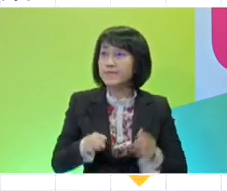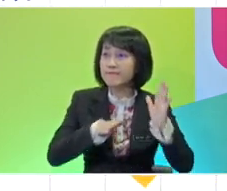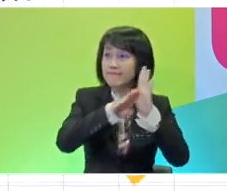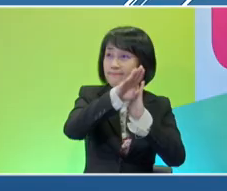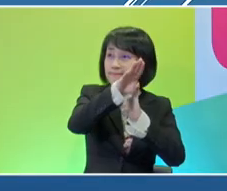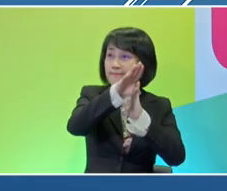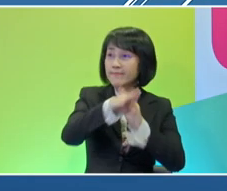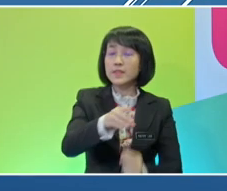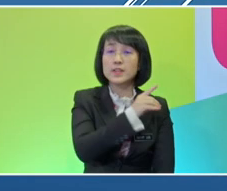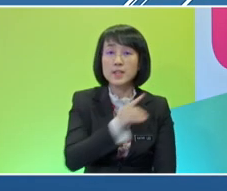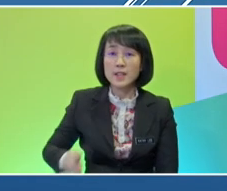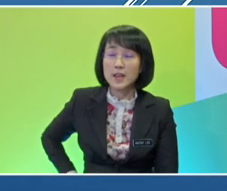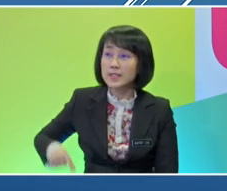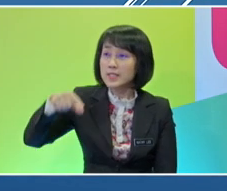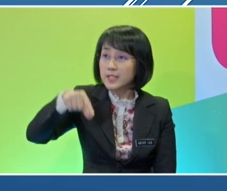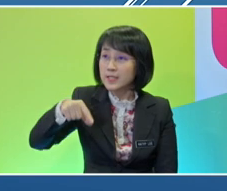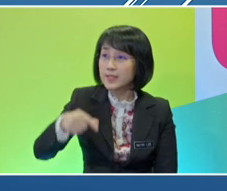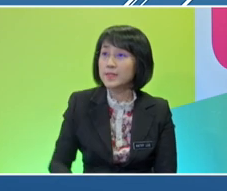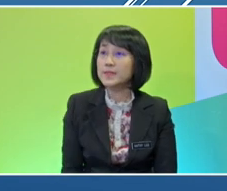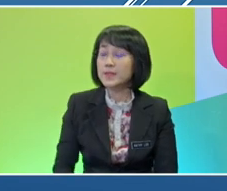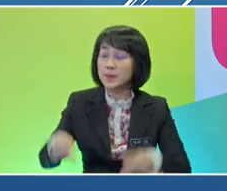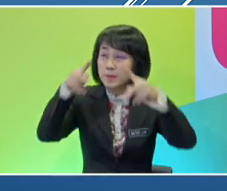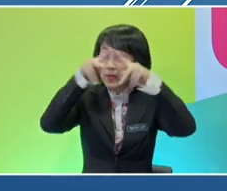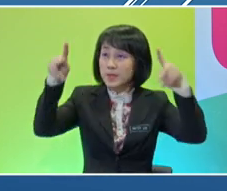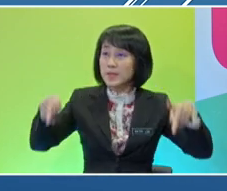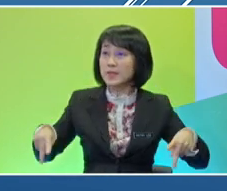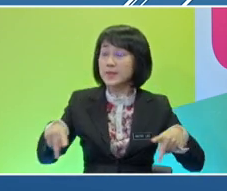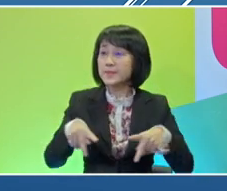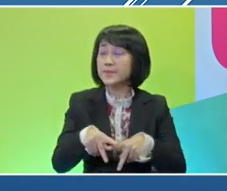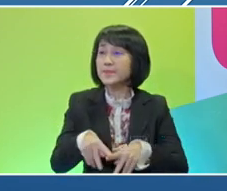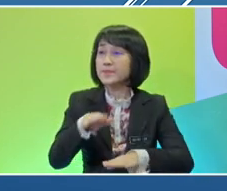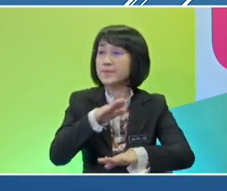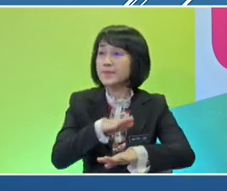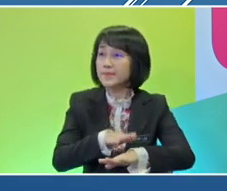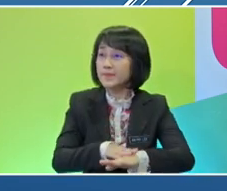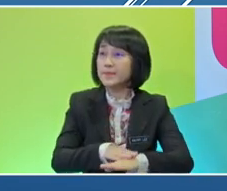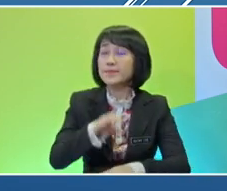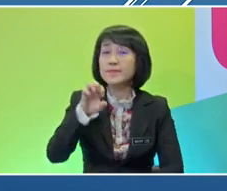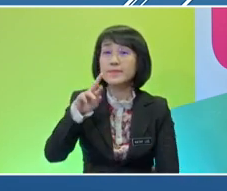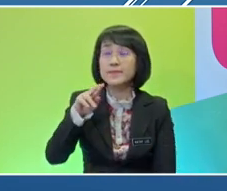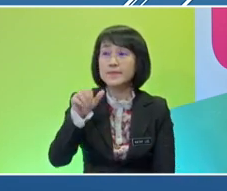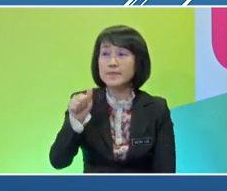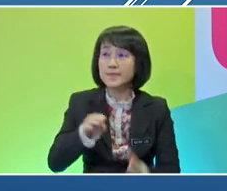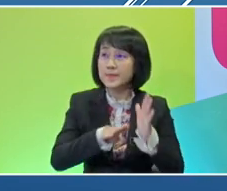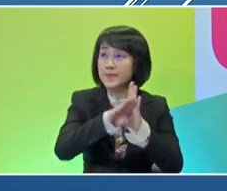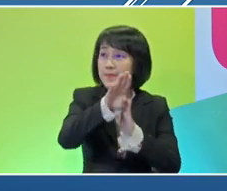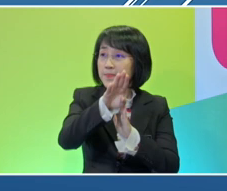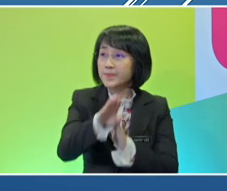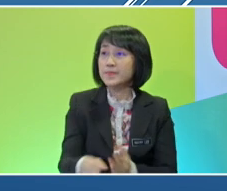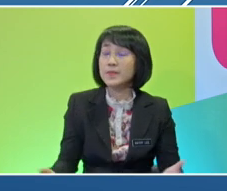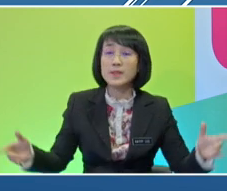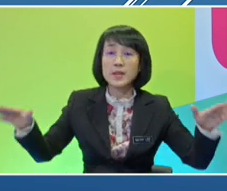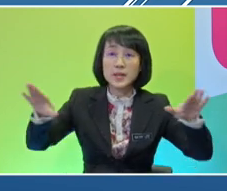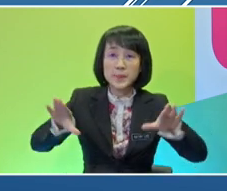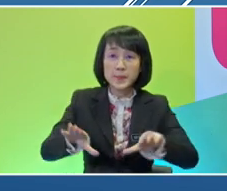kita tengok dinasti Jin macam peta yang ada pada peningkatan ini masih lagi muncul di sekitar lembah Sungai Huang Ho Sungai Huang huhu itu